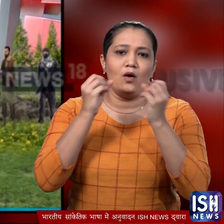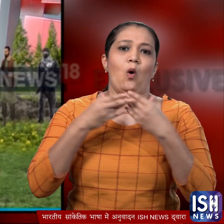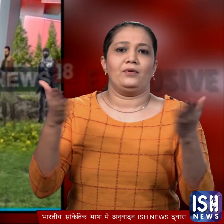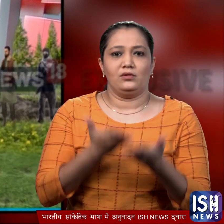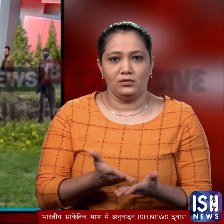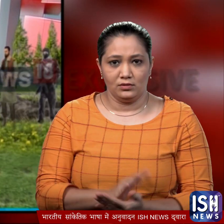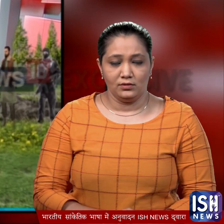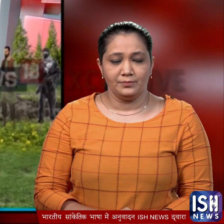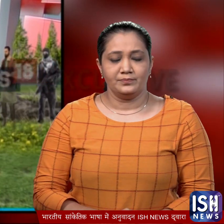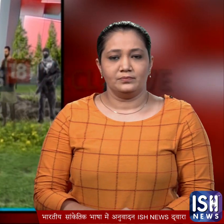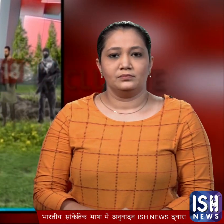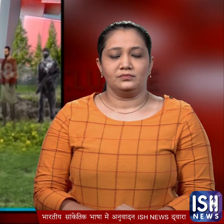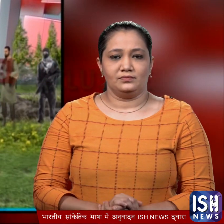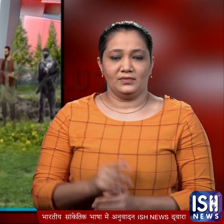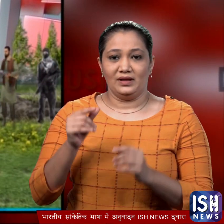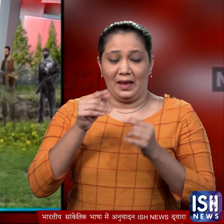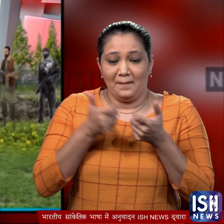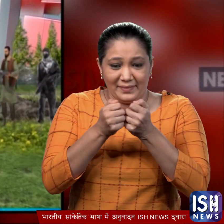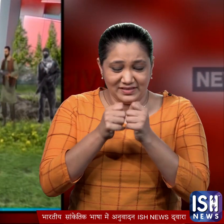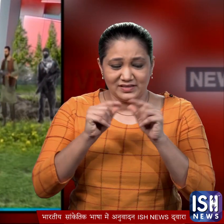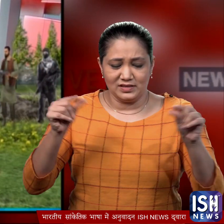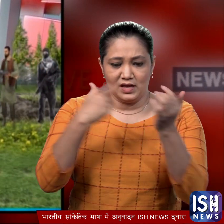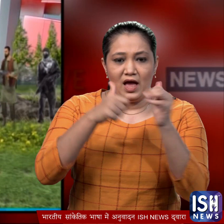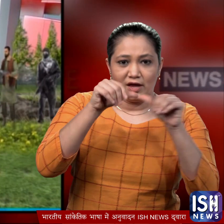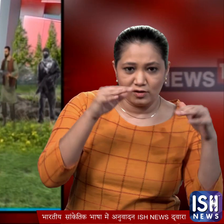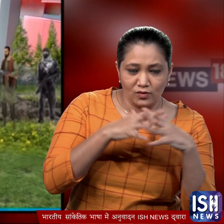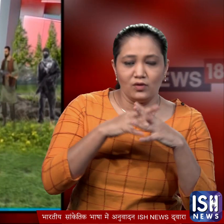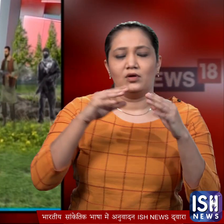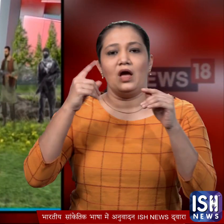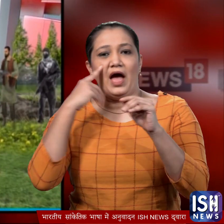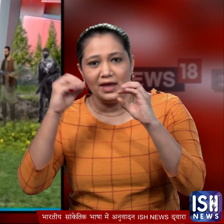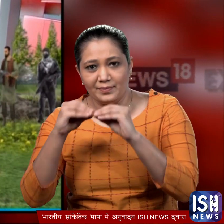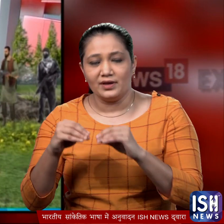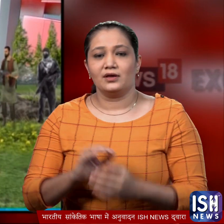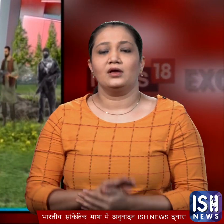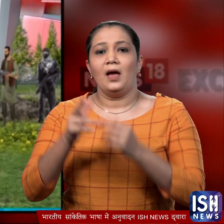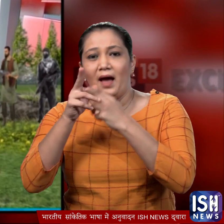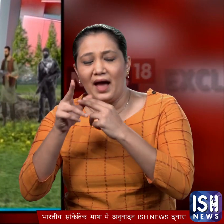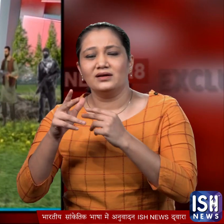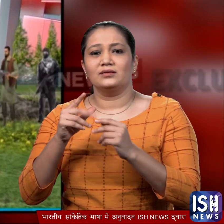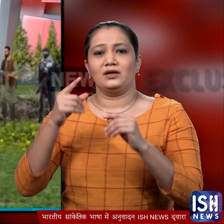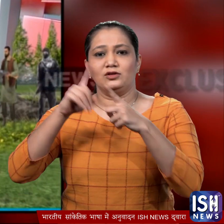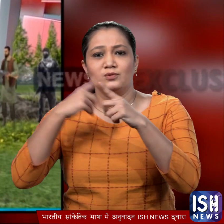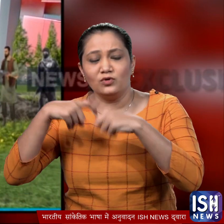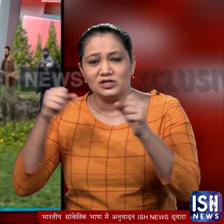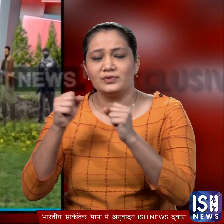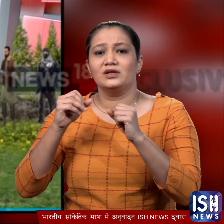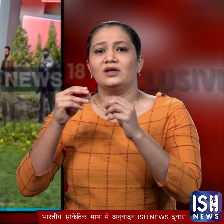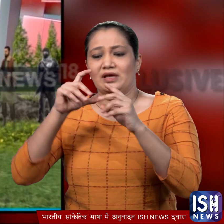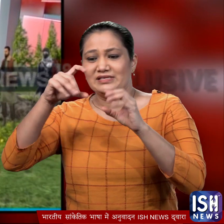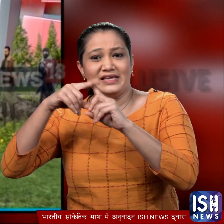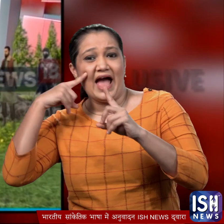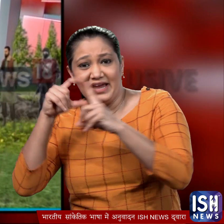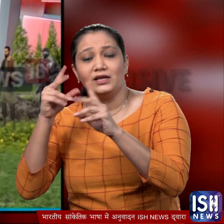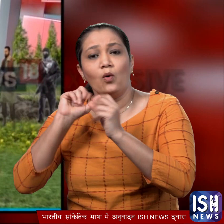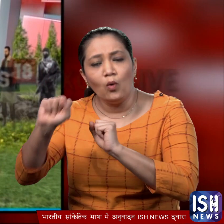पर्दाफाश हुआ। इस मैसेज के मुताबिक रॉ, आईबी, मिलिट्री इंटेलिजेंस और जम्मू कश्मीर पुलिस की सीआईडी से जुड़े